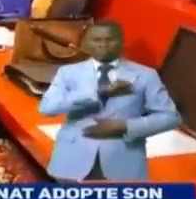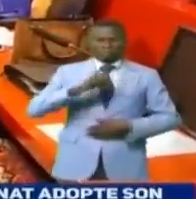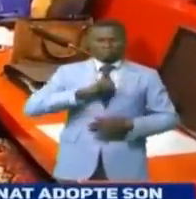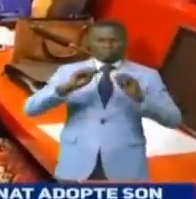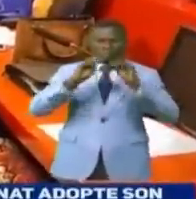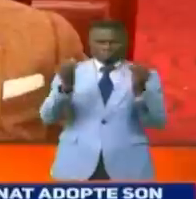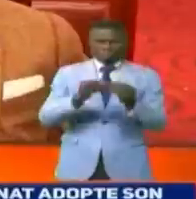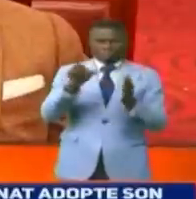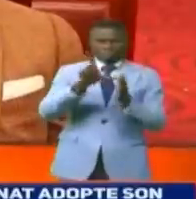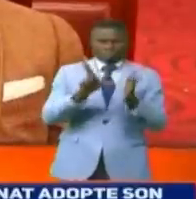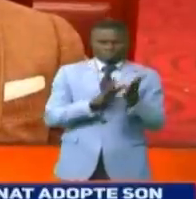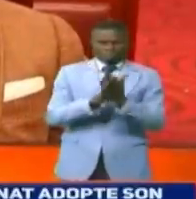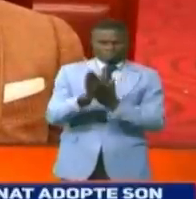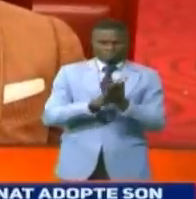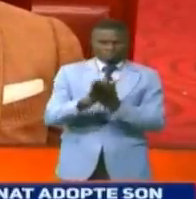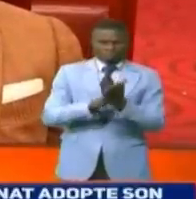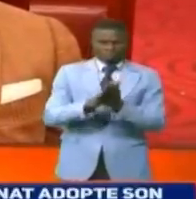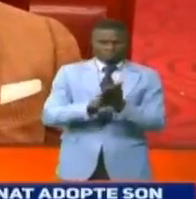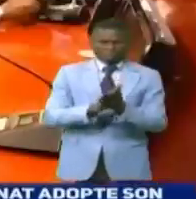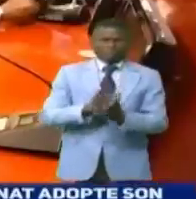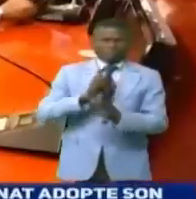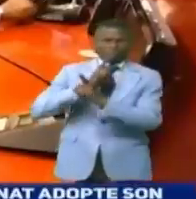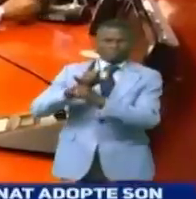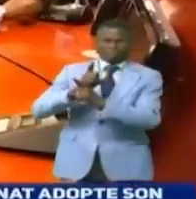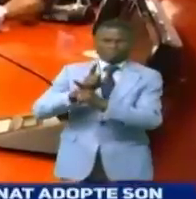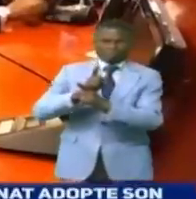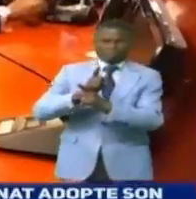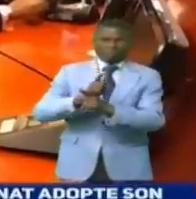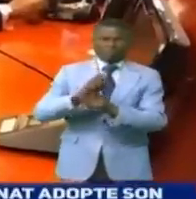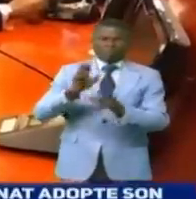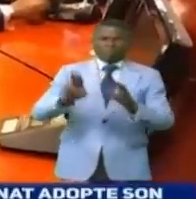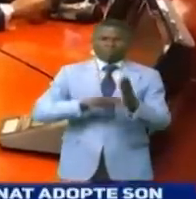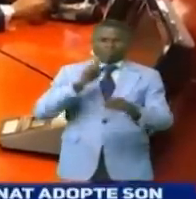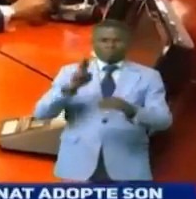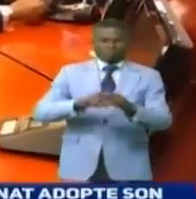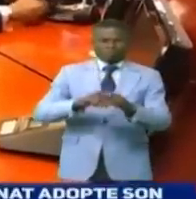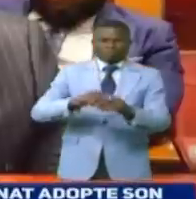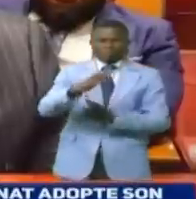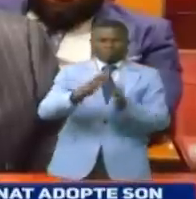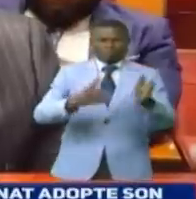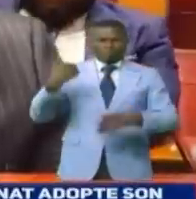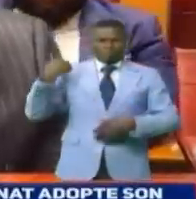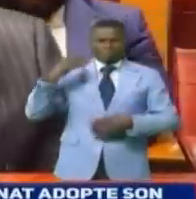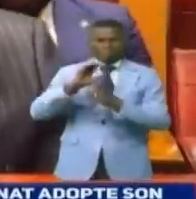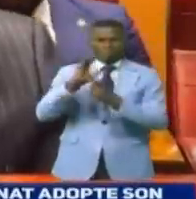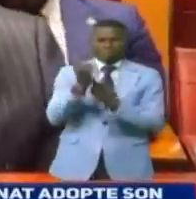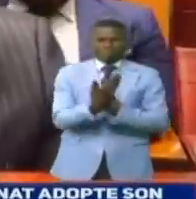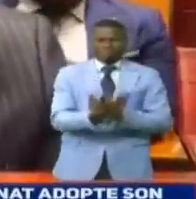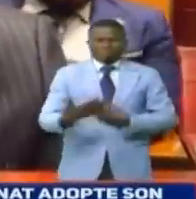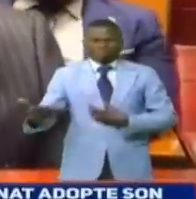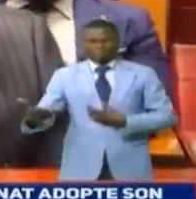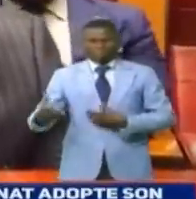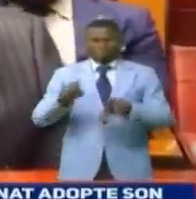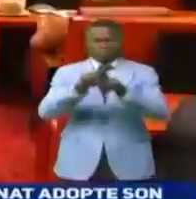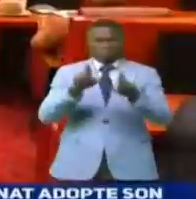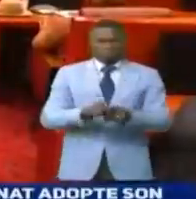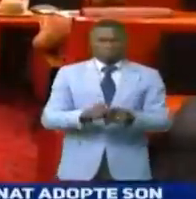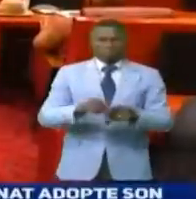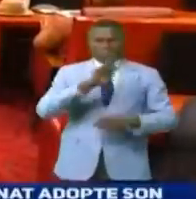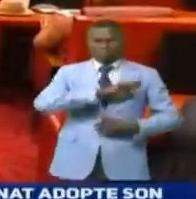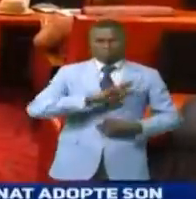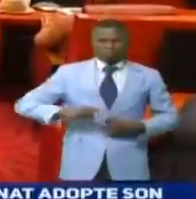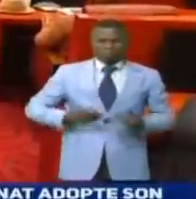proposition de loi relative à la sauvegarde et à la valorisation du patrimoine culturel, matériel et immatériel de la